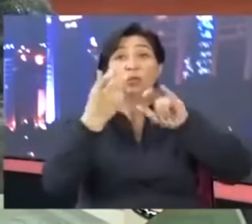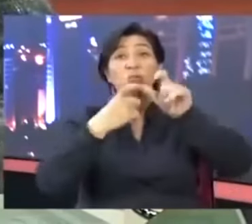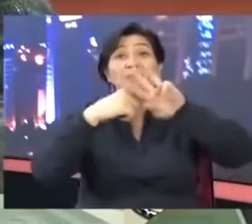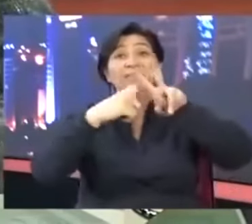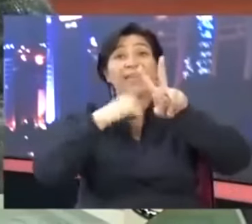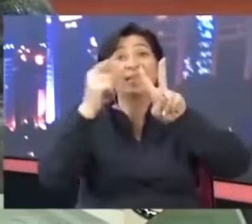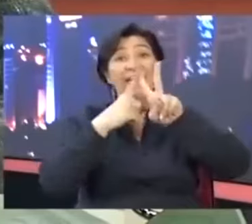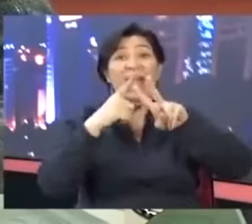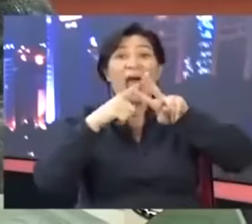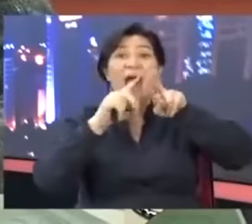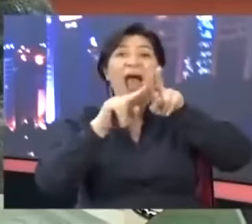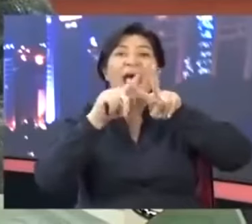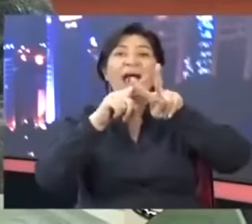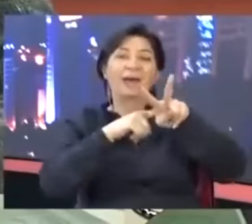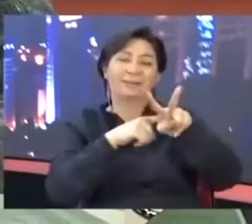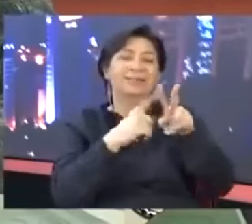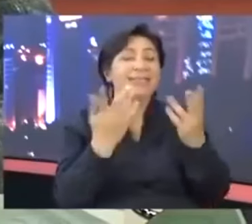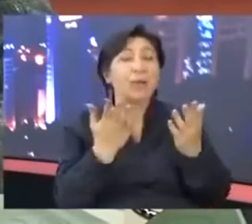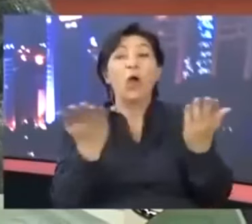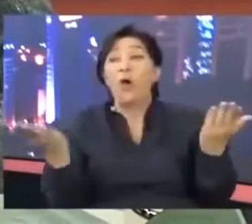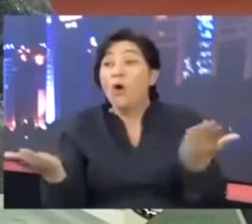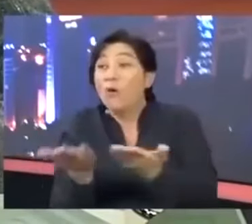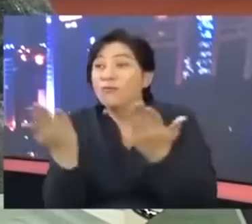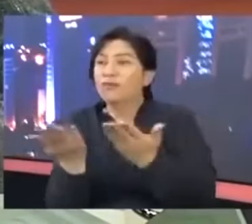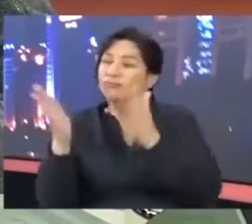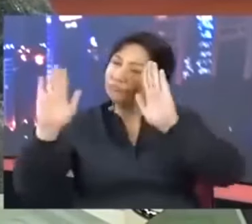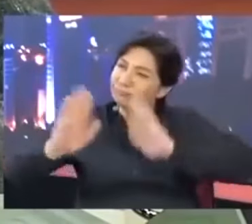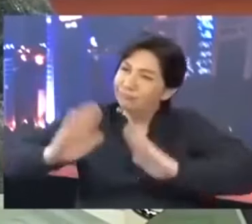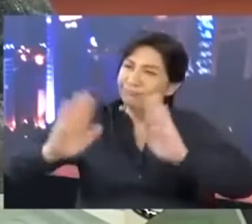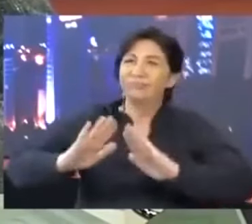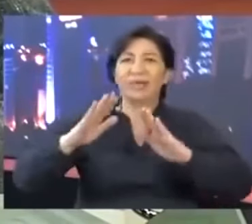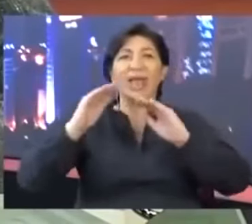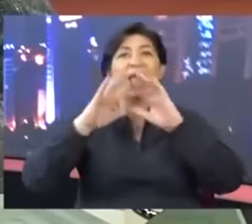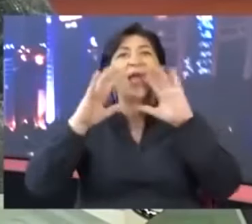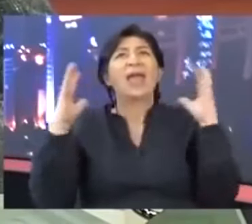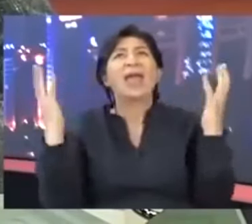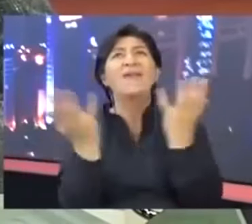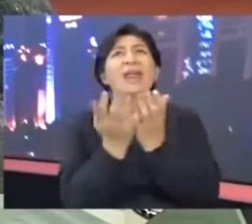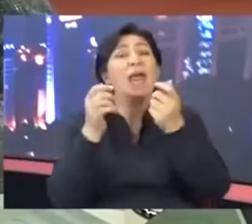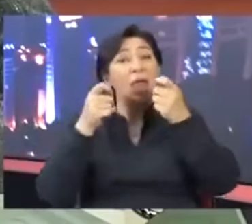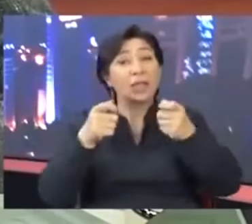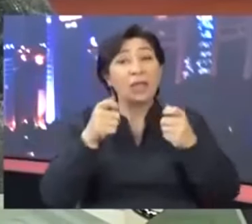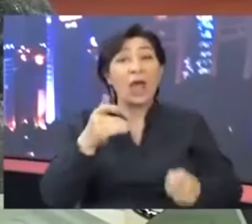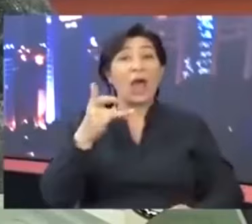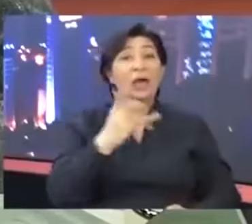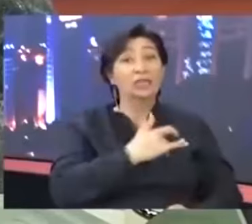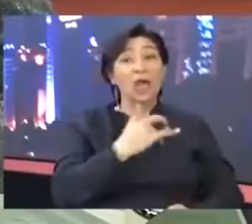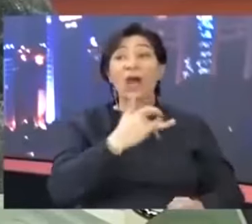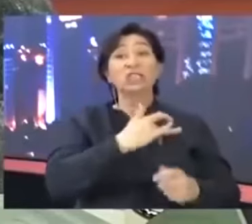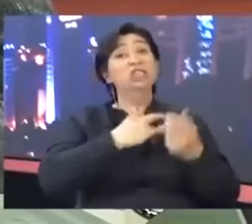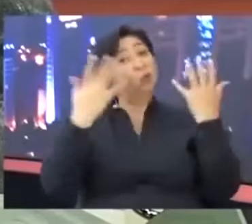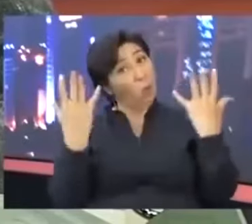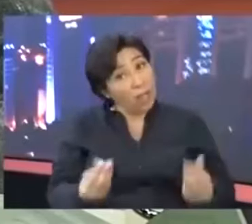mealinden gidiyorum Çünkü övgü övgü evrenin eğiten acıyan acıyan acıyıcı